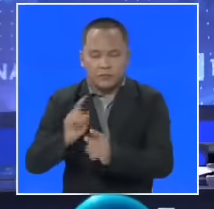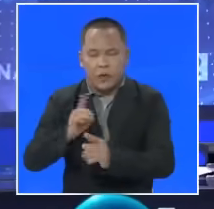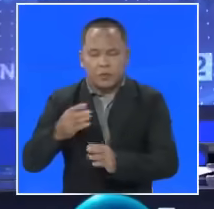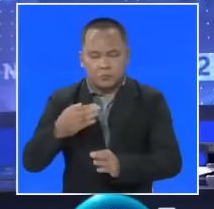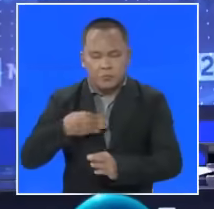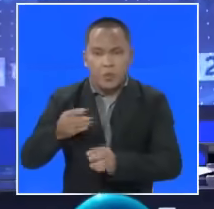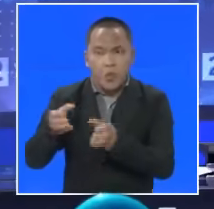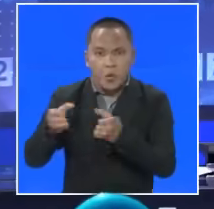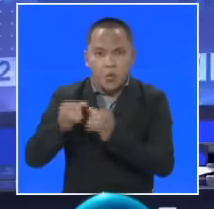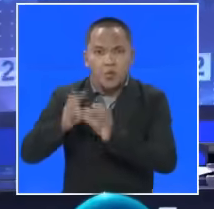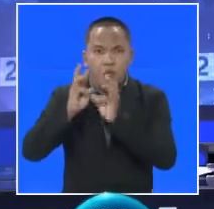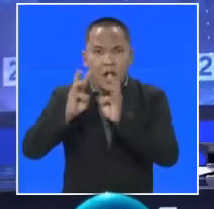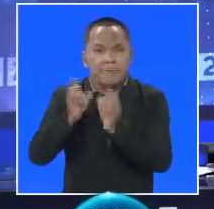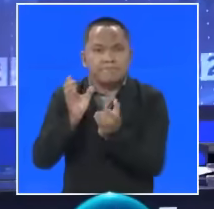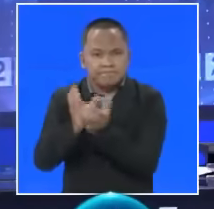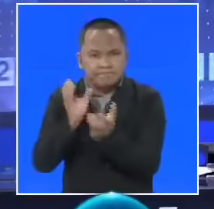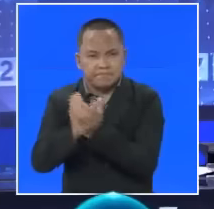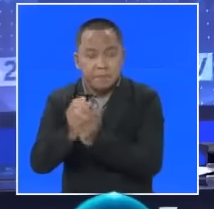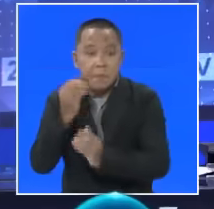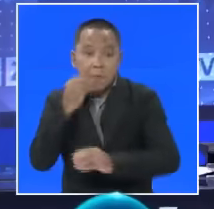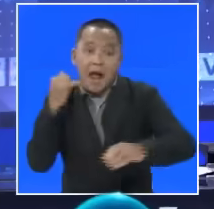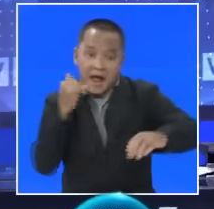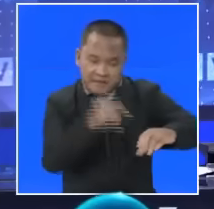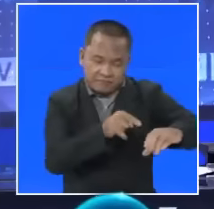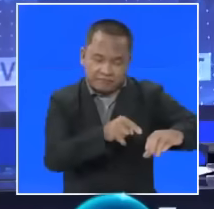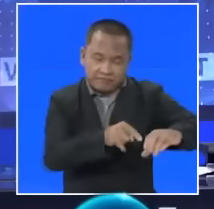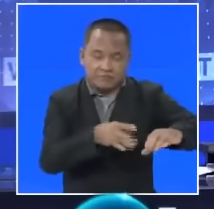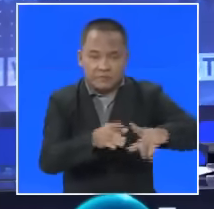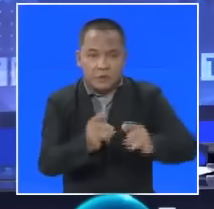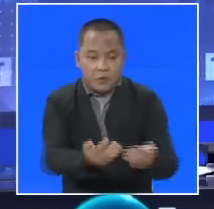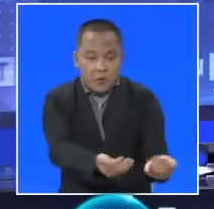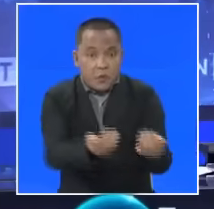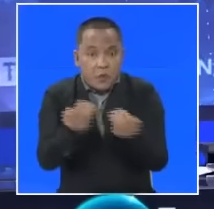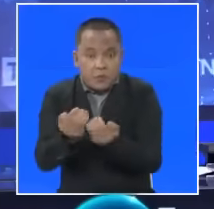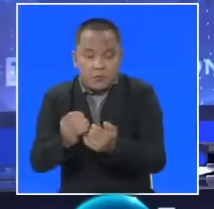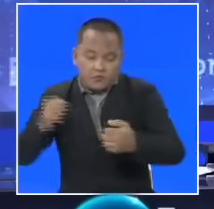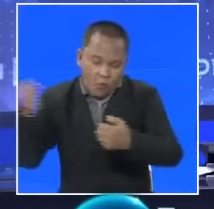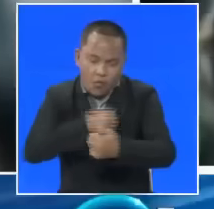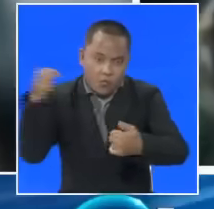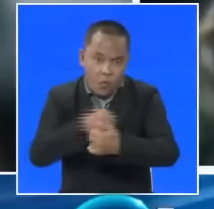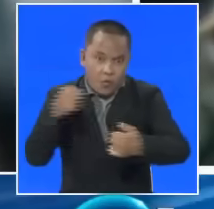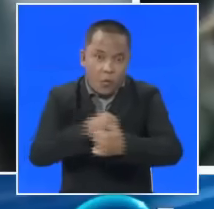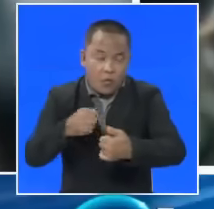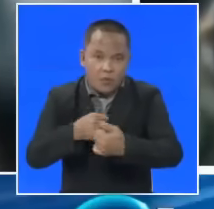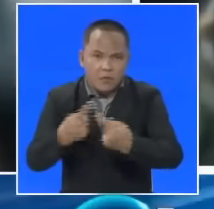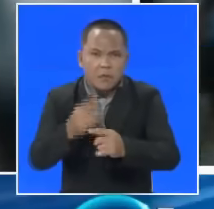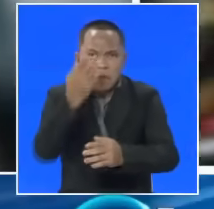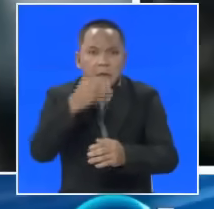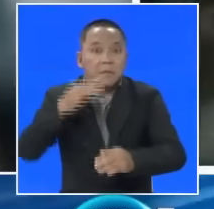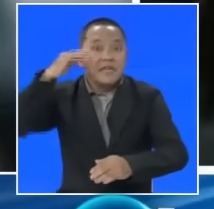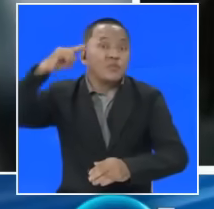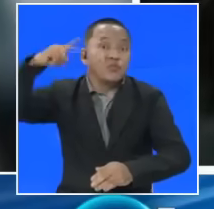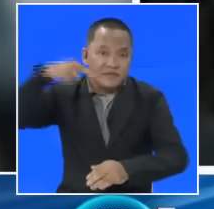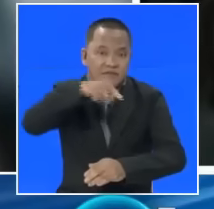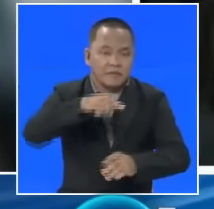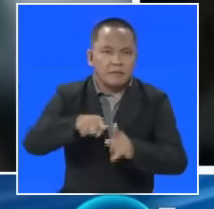าถูกแก๊งเว็บพนันออนไลน์เนี่ยบุกไปที่บ้านแล้วก็อุ้มตัวเขาไปซ้อมแทนพี่สาวเนื่องจากว่าพี่สาวเนี่ยนะค